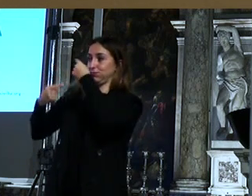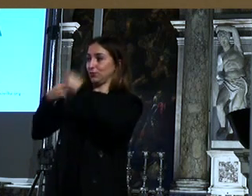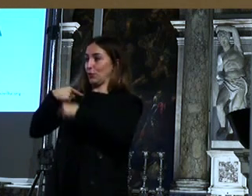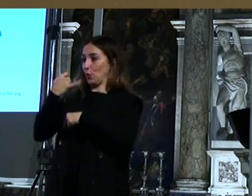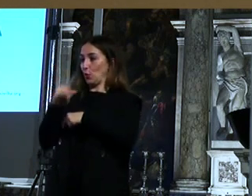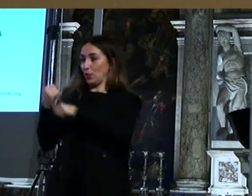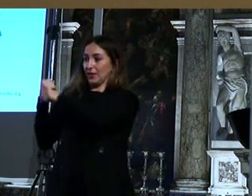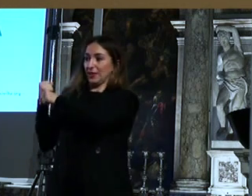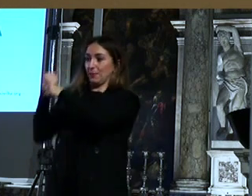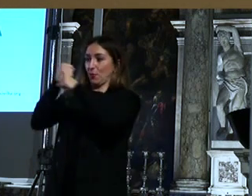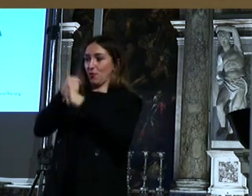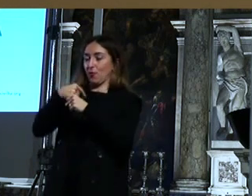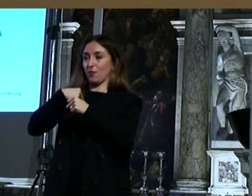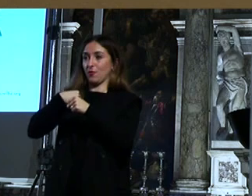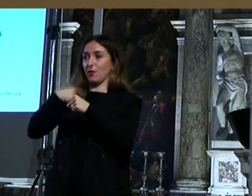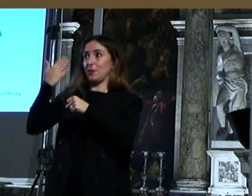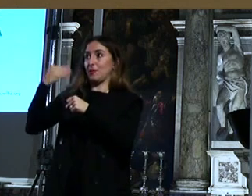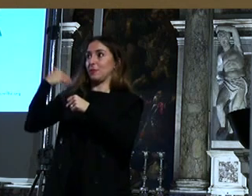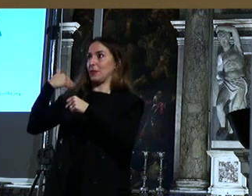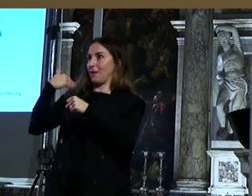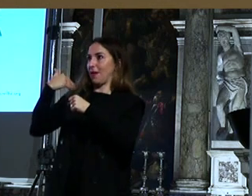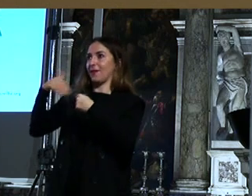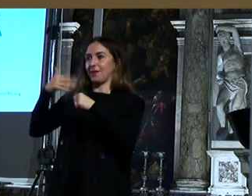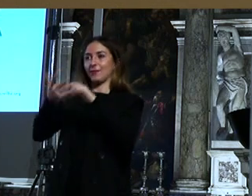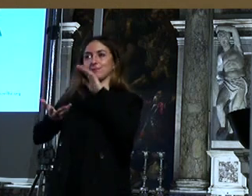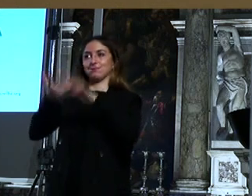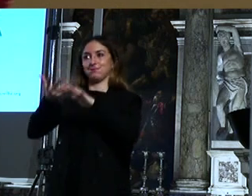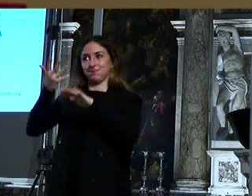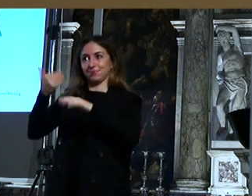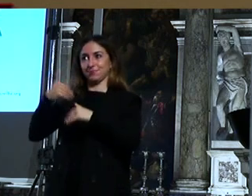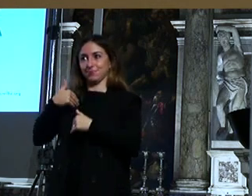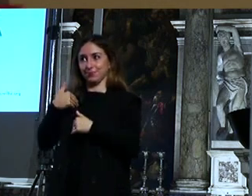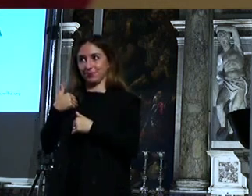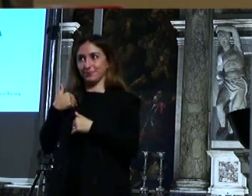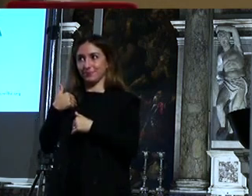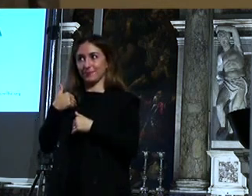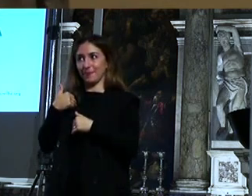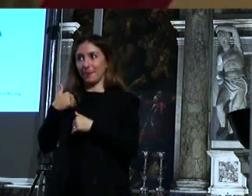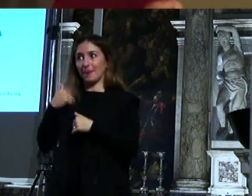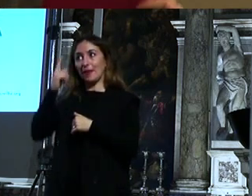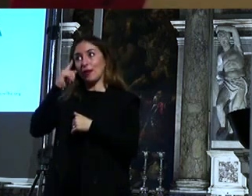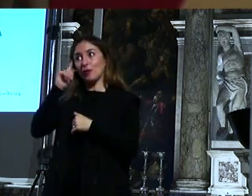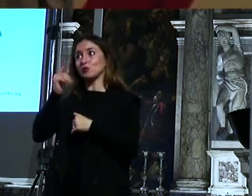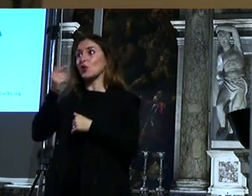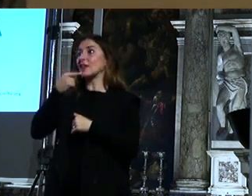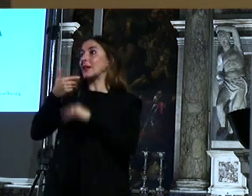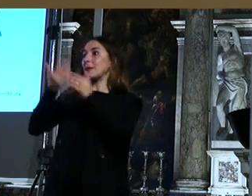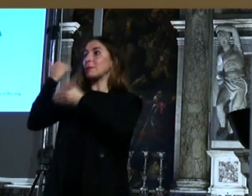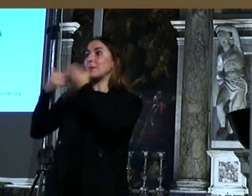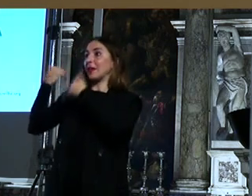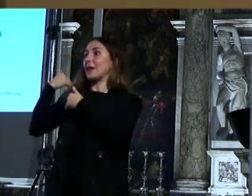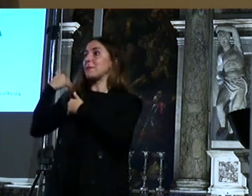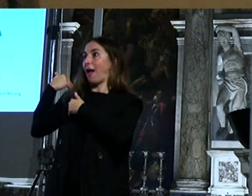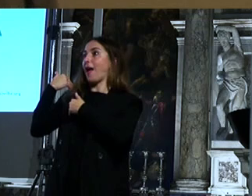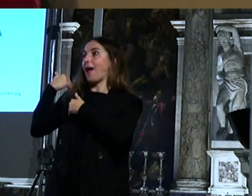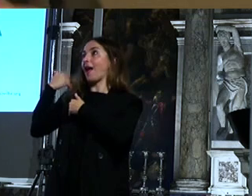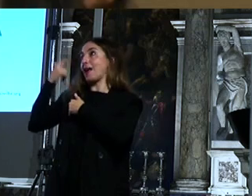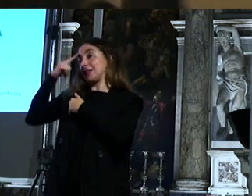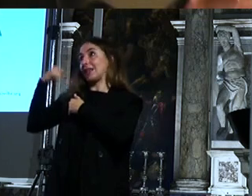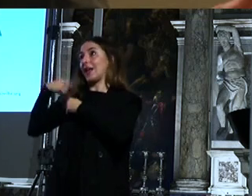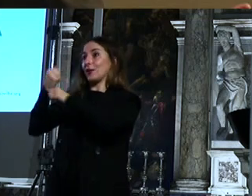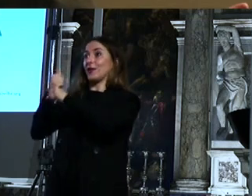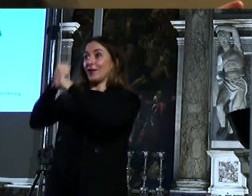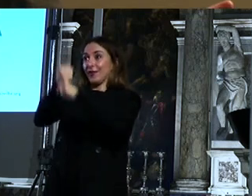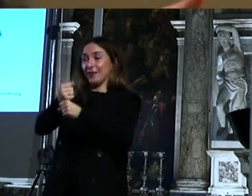cui io sono onorato di stare sulle loro spalle, loro non so se sono felici di avere a me sulle loro spalle, sono